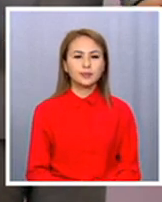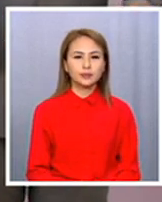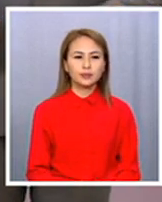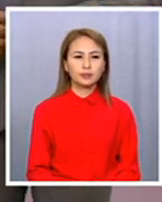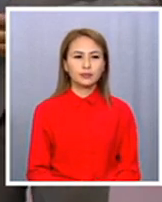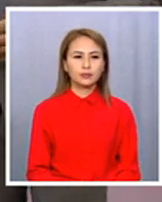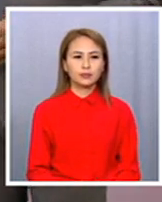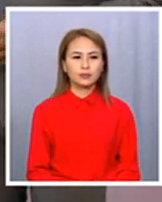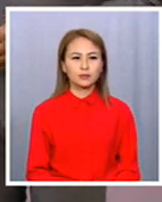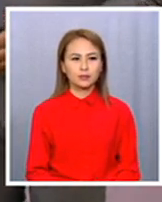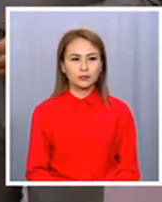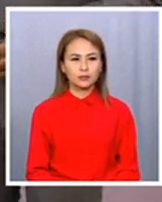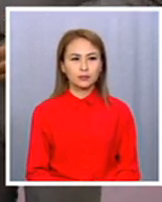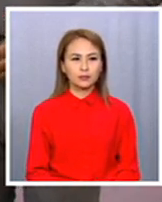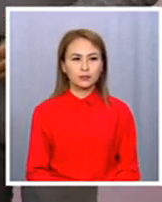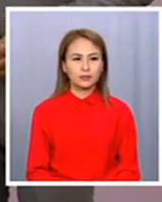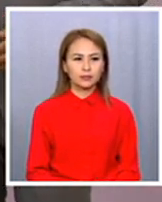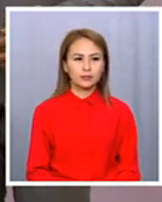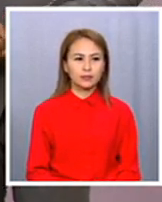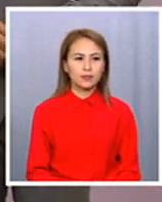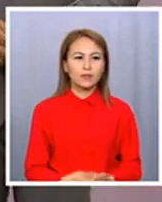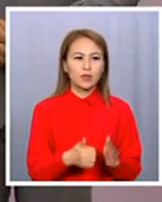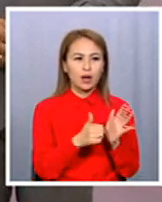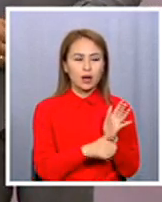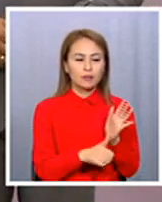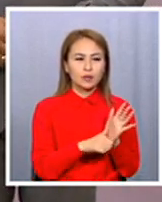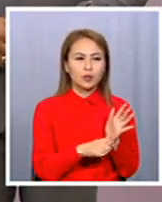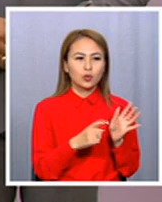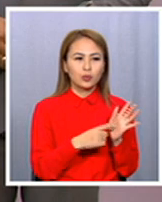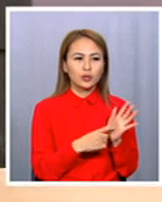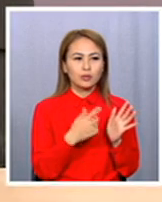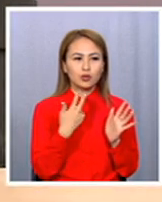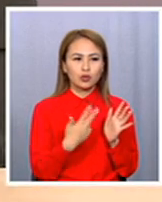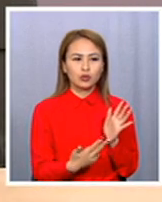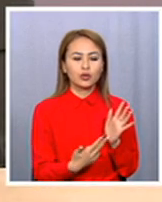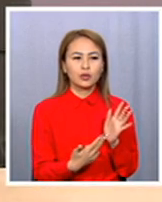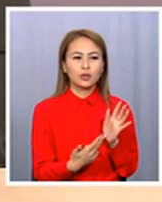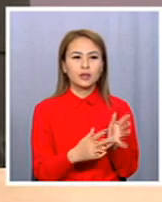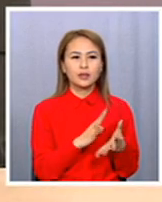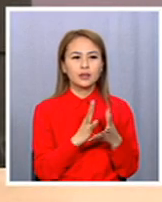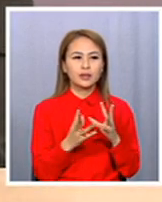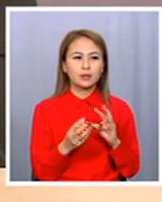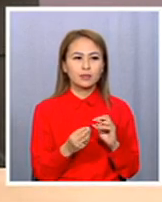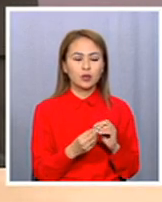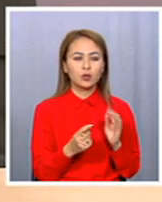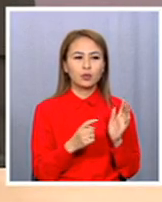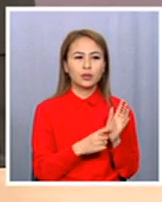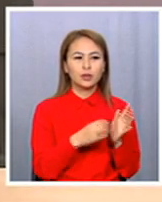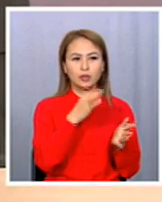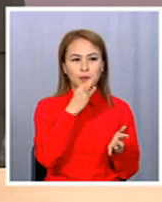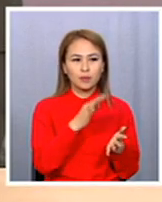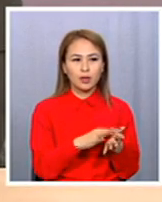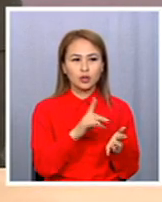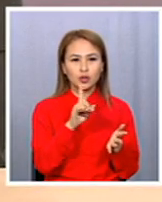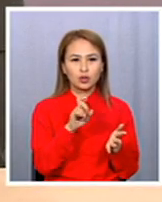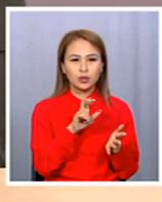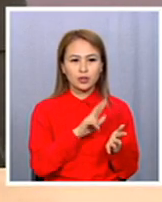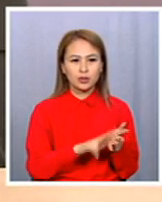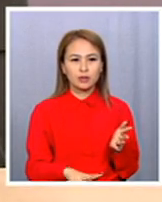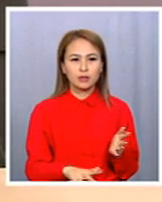Бұл сұраққа жауап беру үшін 60-ты 3-ге көбейтеміз. Демек, көбейтіндінің мәні 180-ге